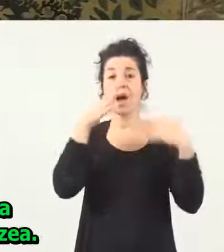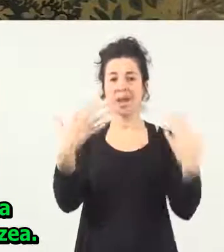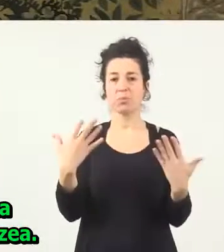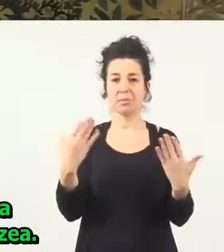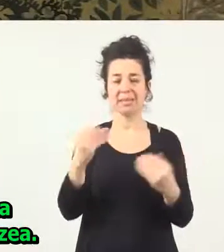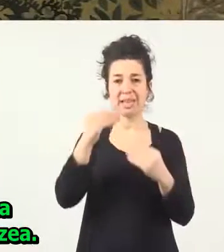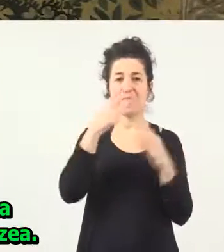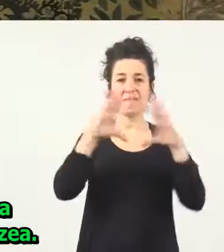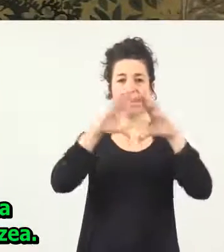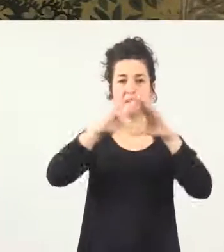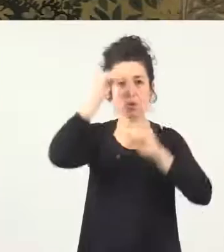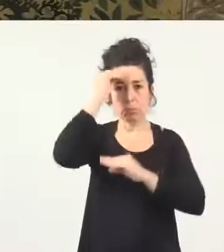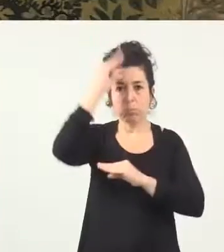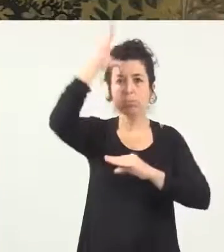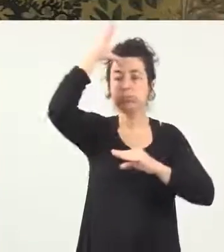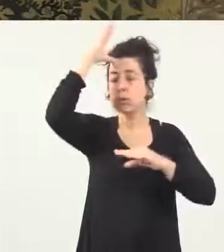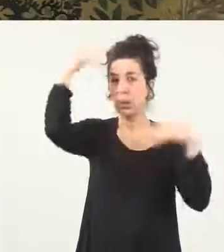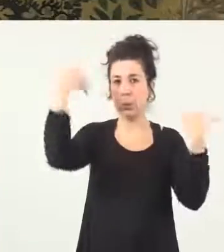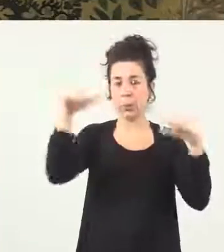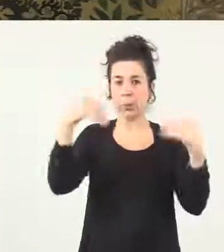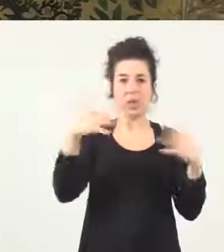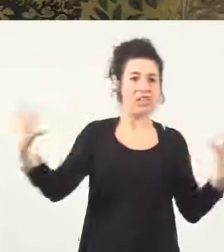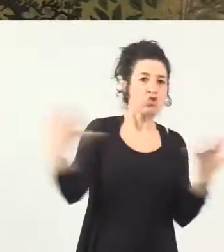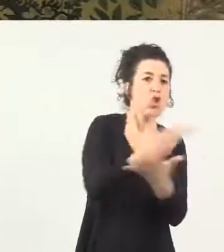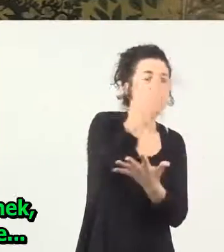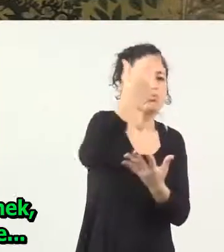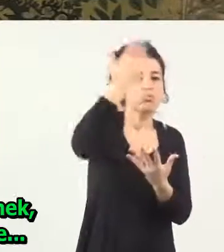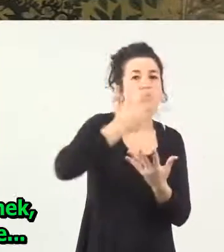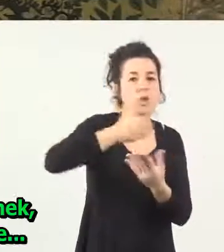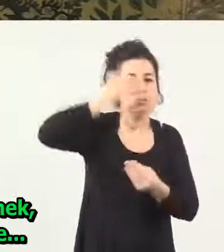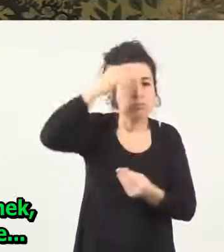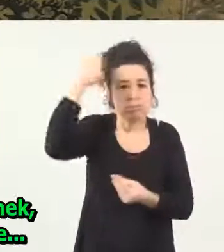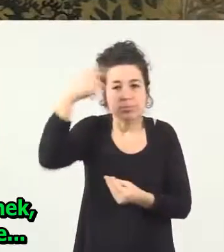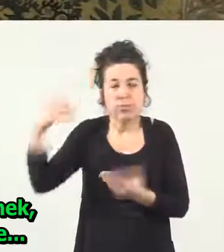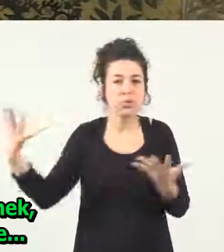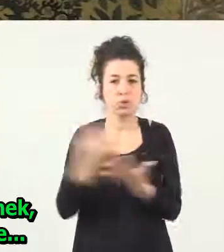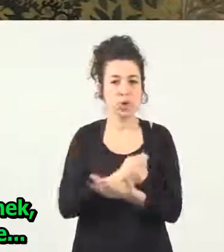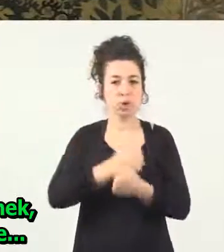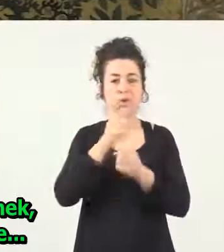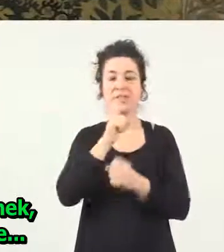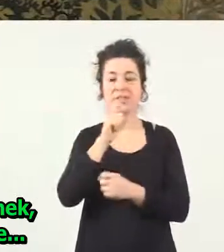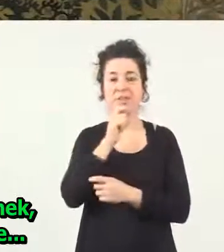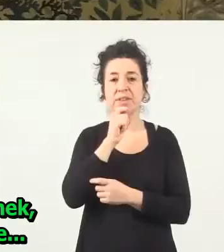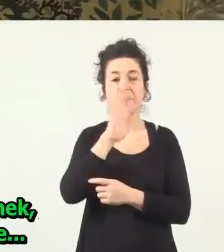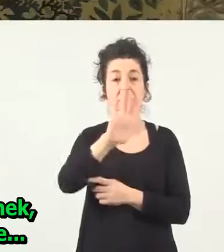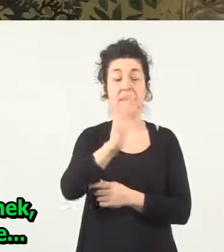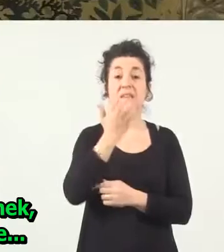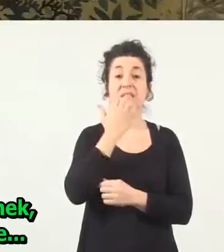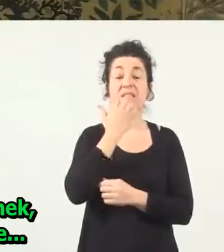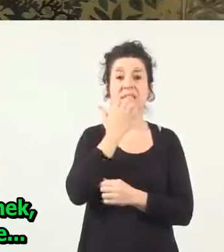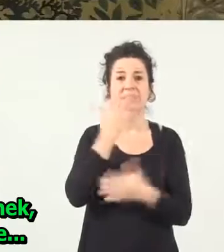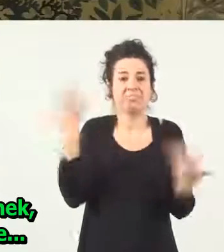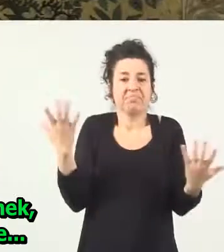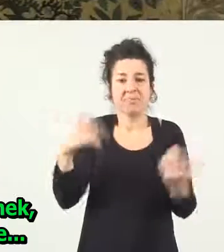haundia da, ez da posible dana ezagutzea, baina beste aldetik, klaro, jabatzu badakite eta besteek, ez daukienak formakuntza edo profesionalak ez badiren,